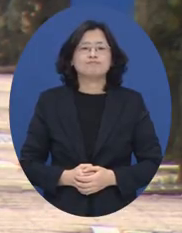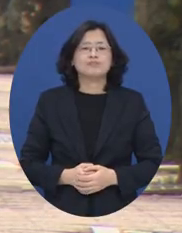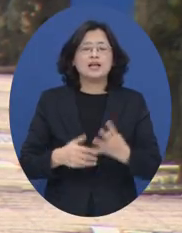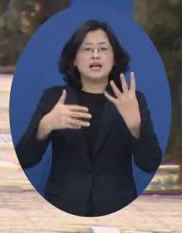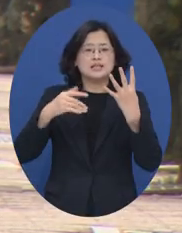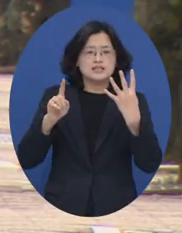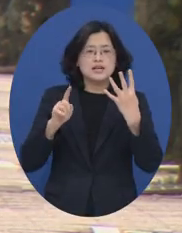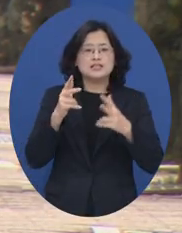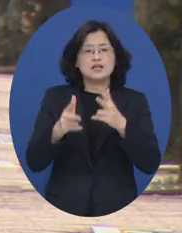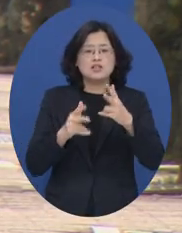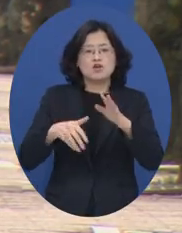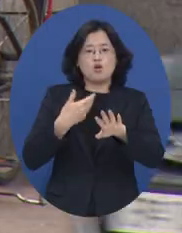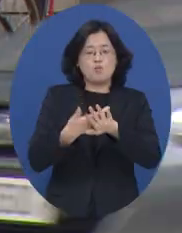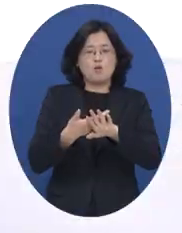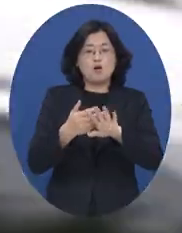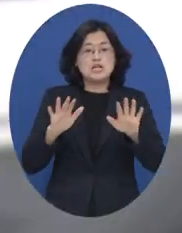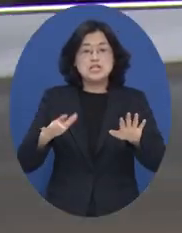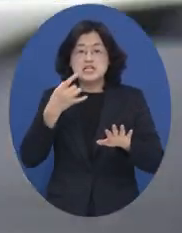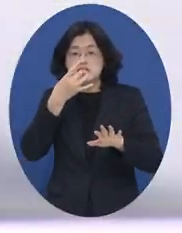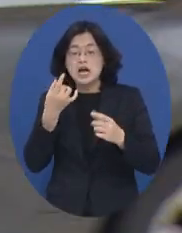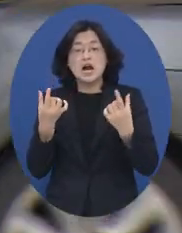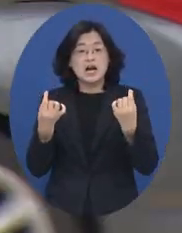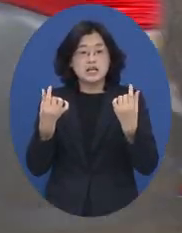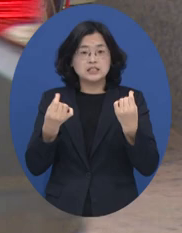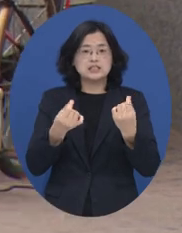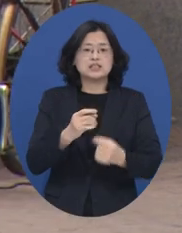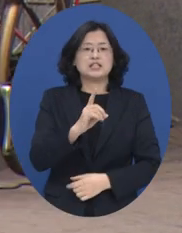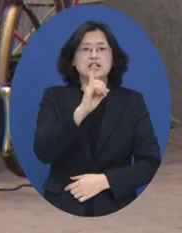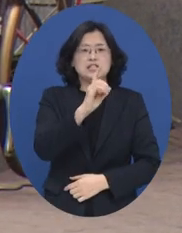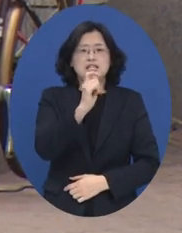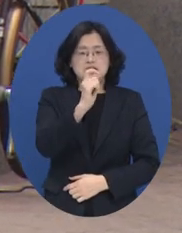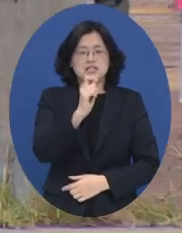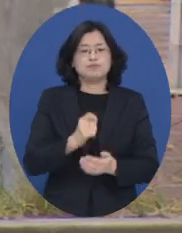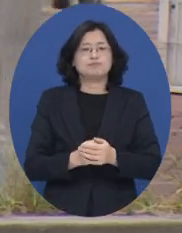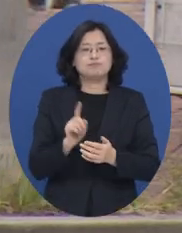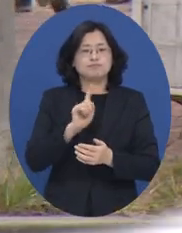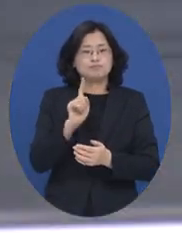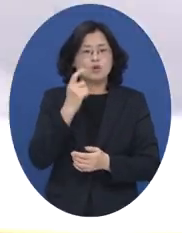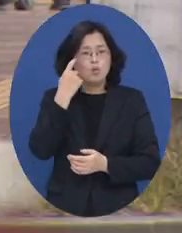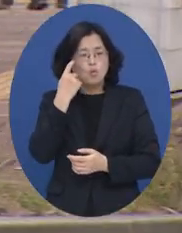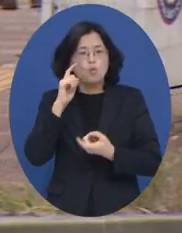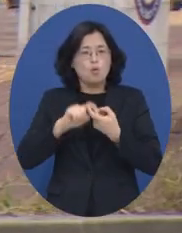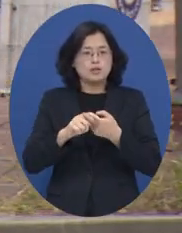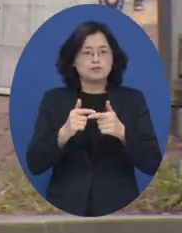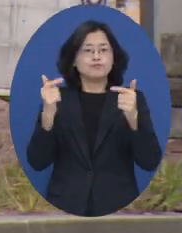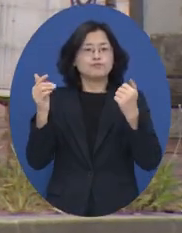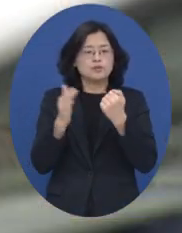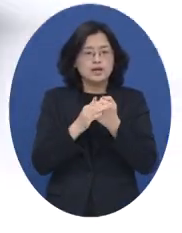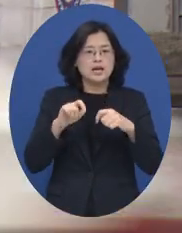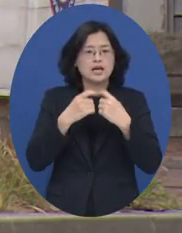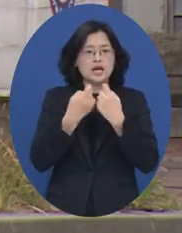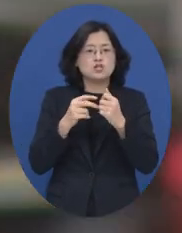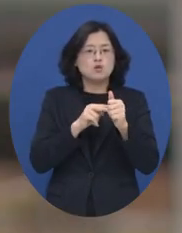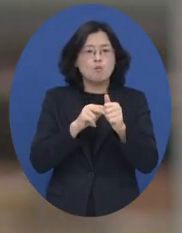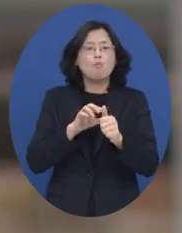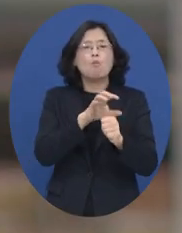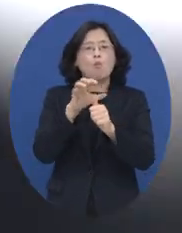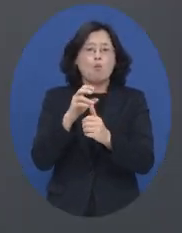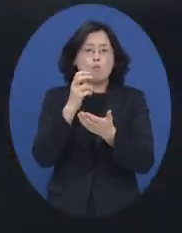4차 산업혁명 시대 쌀과 같은 존재로 여겨지는 데이터. 데이터에 대한 높은 관심 속에